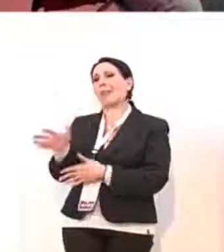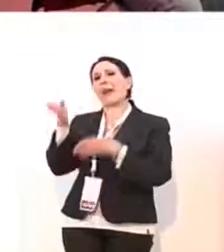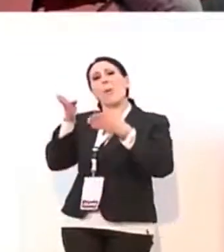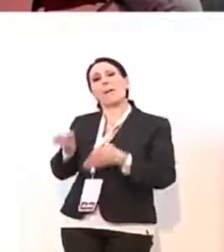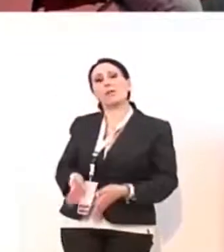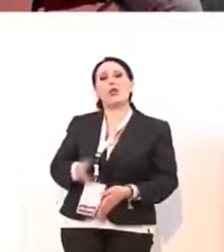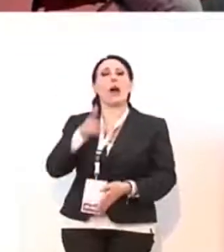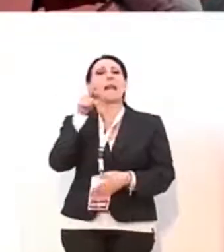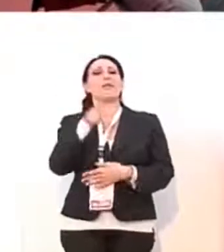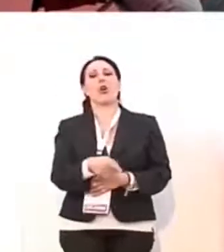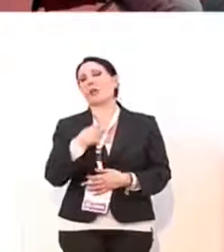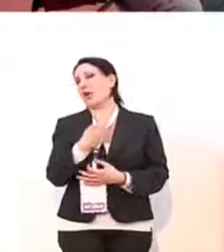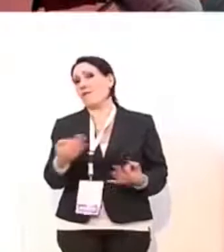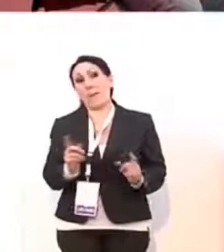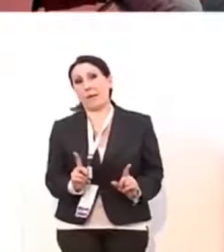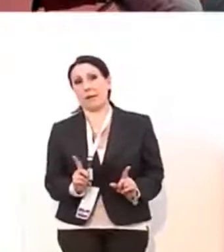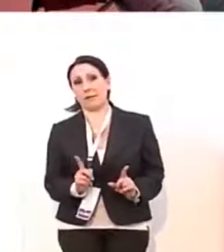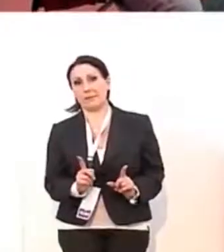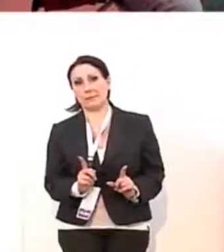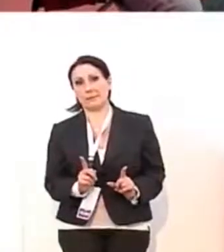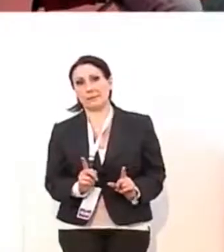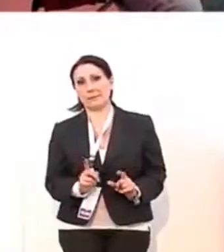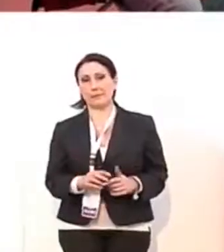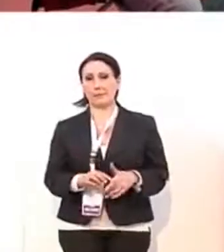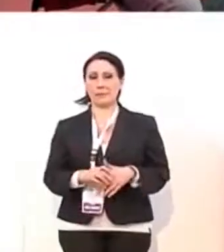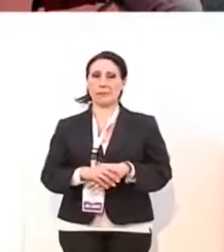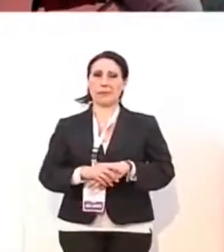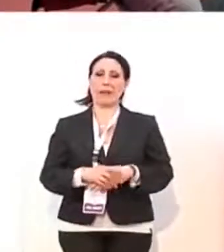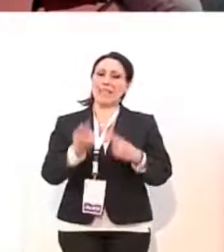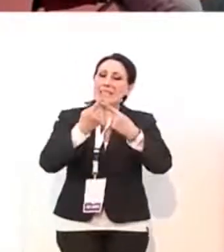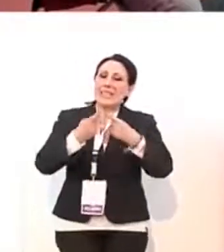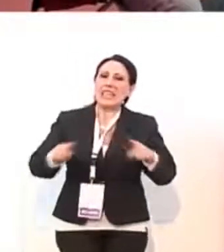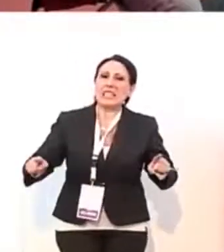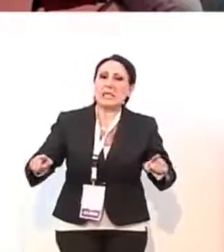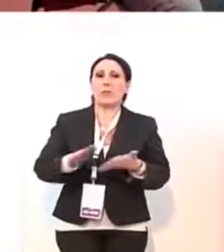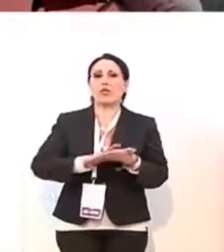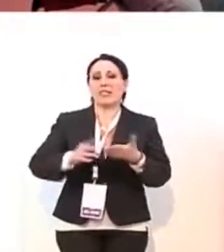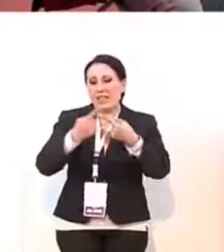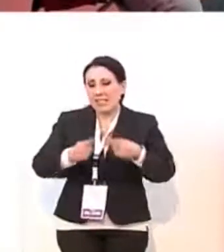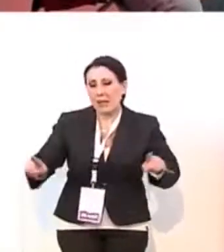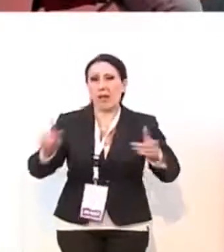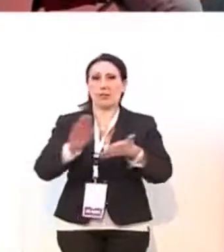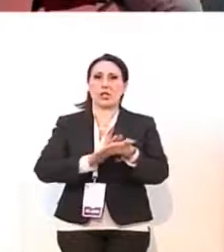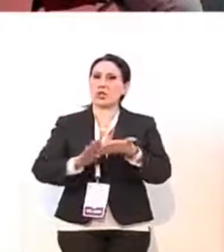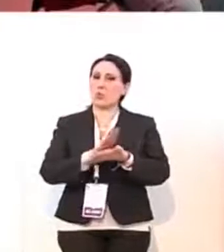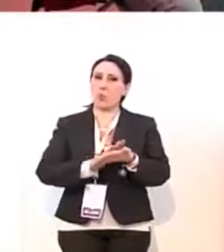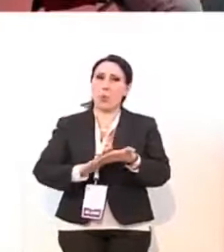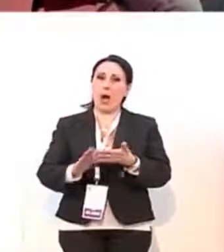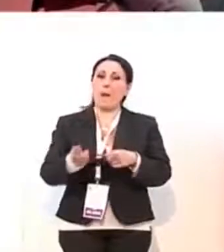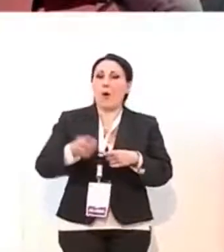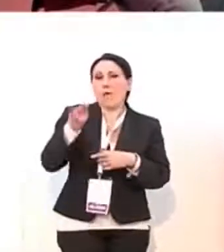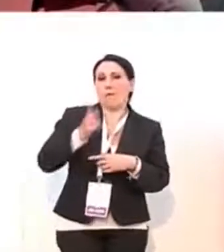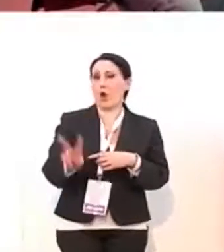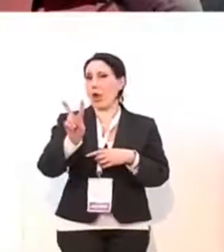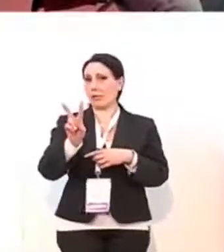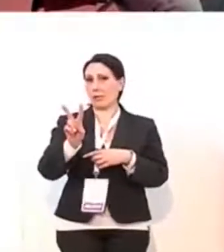e degenera nel sessismo, e degenera nella disuguaglianza e anche in fenomeni violenti. Se